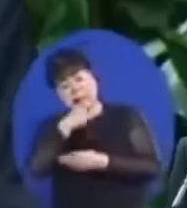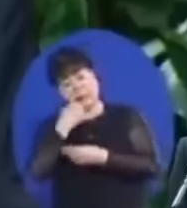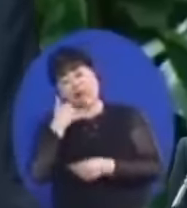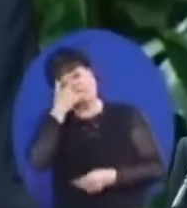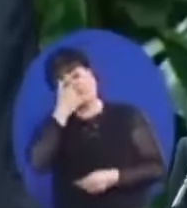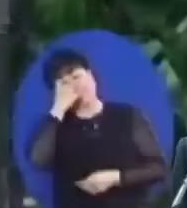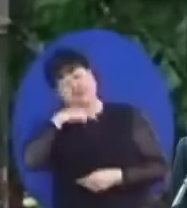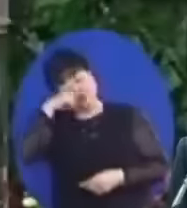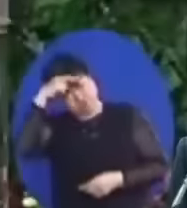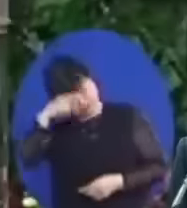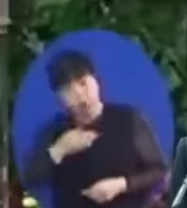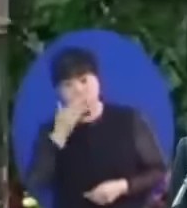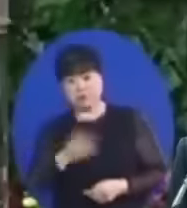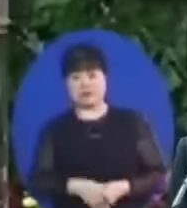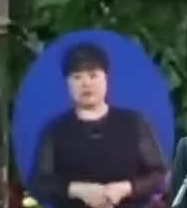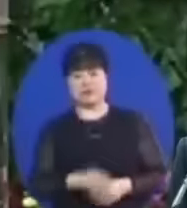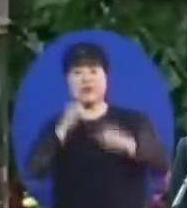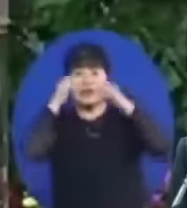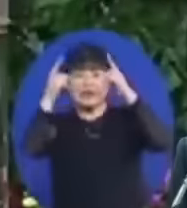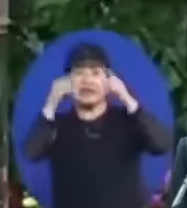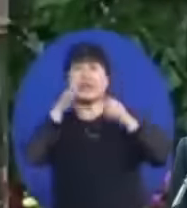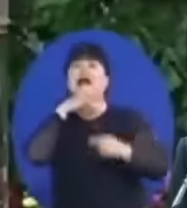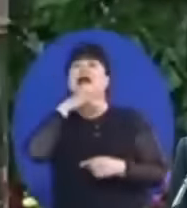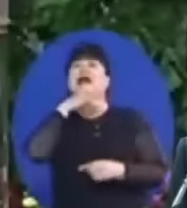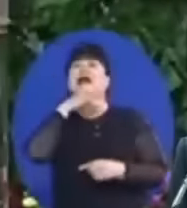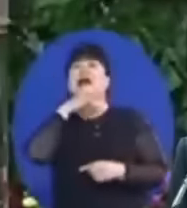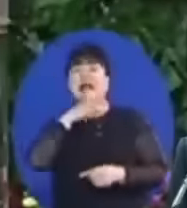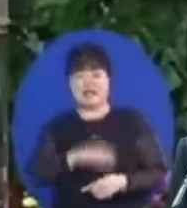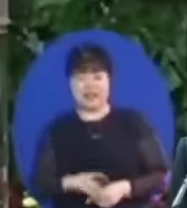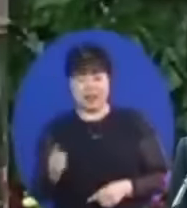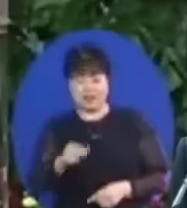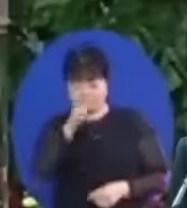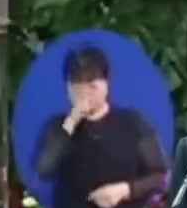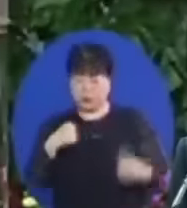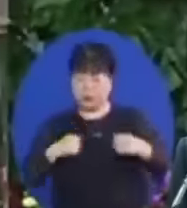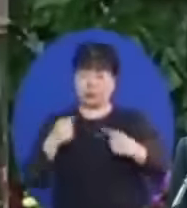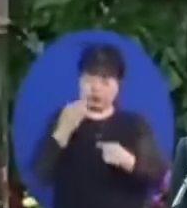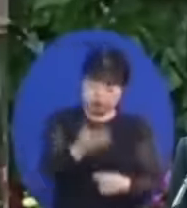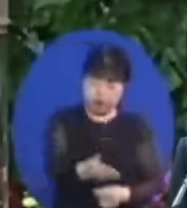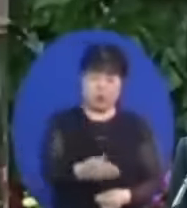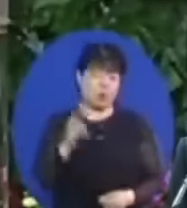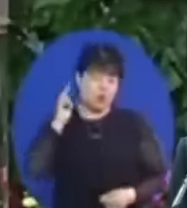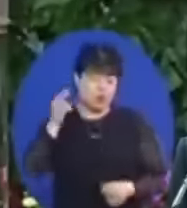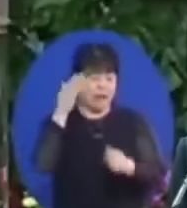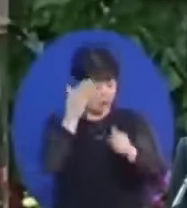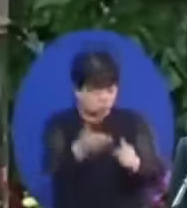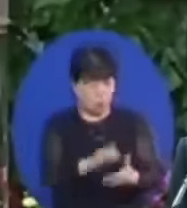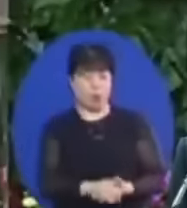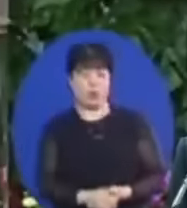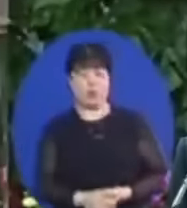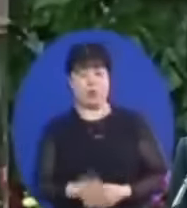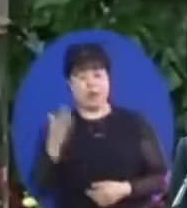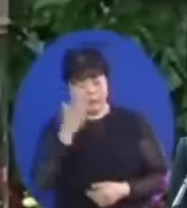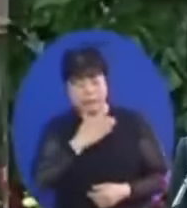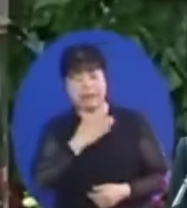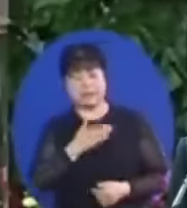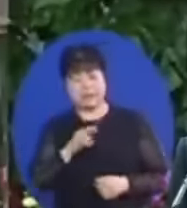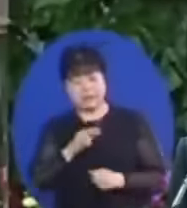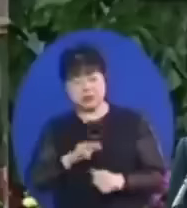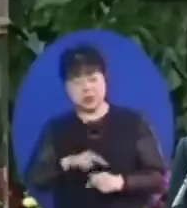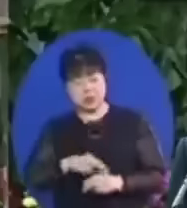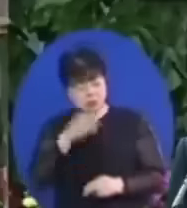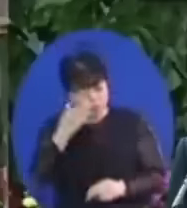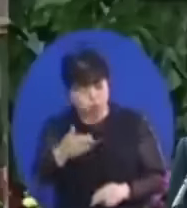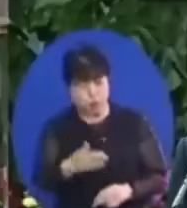것입니다. 거기에서 깨달은 것은 아무리 좋은 옷을 입혀주고 이발을 씻겨주고 좋은 지팡이를 손에